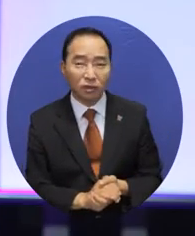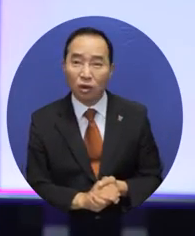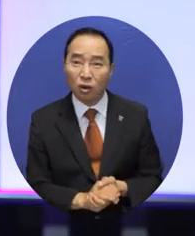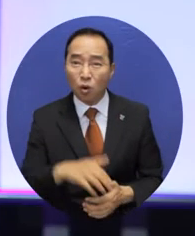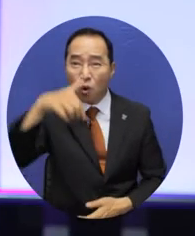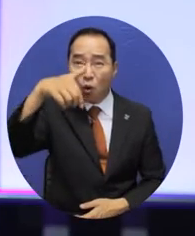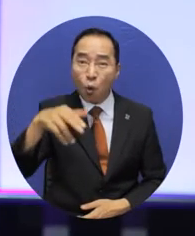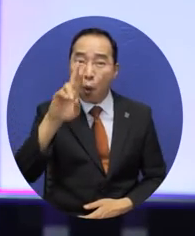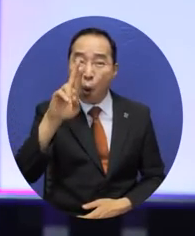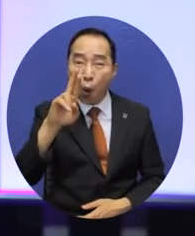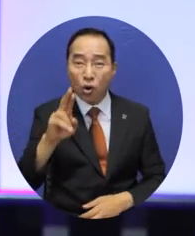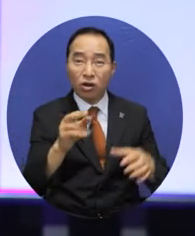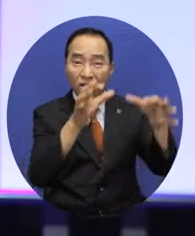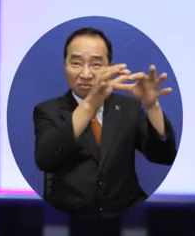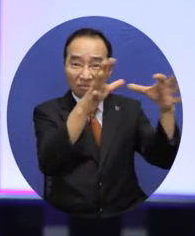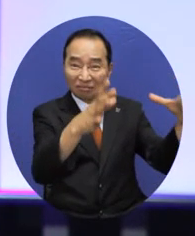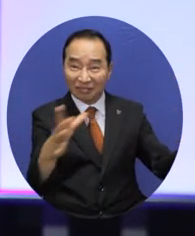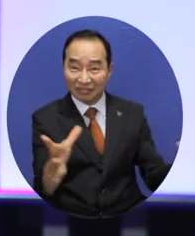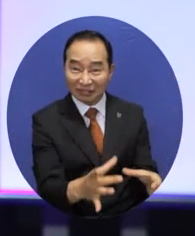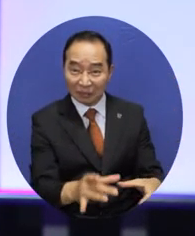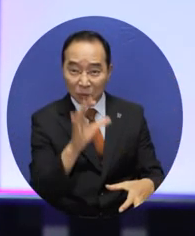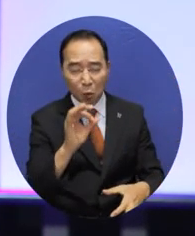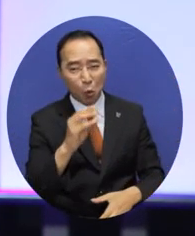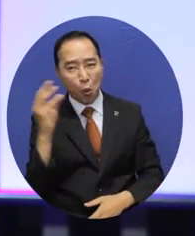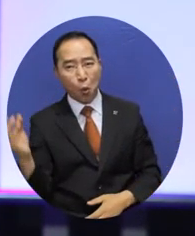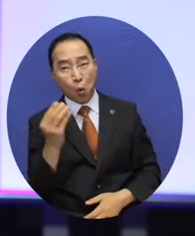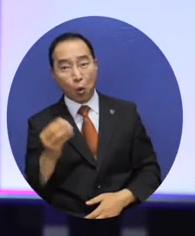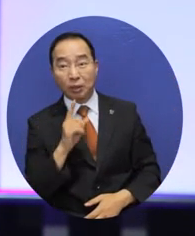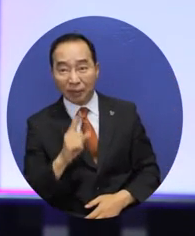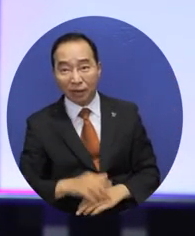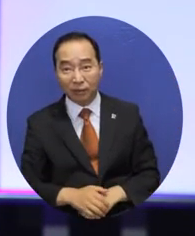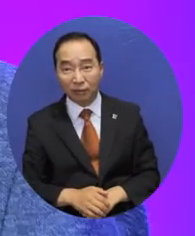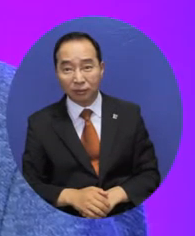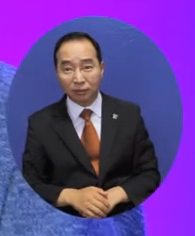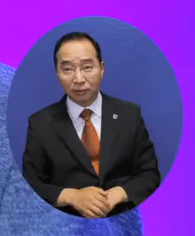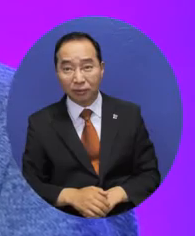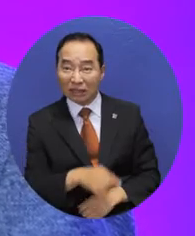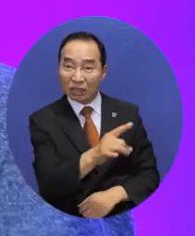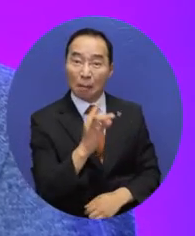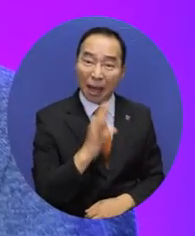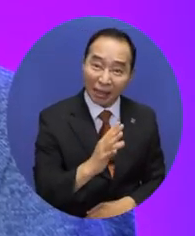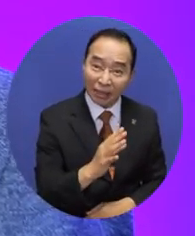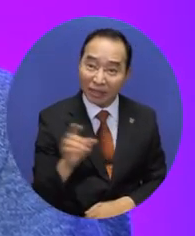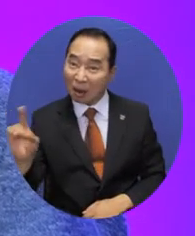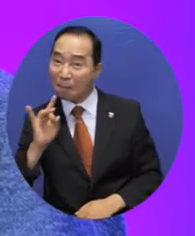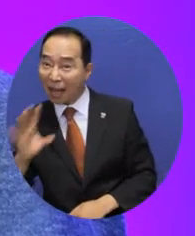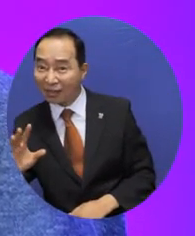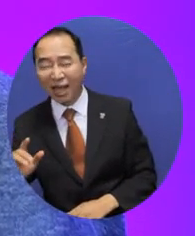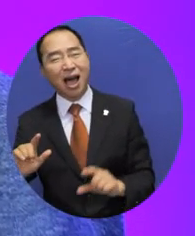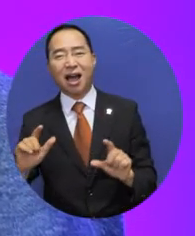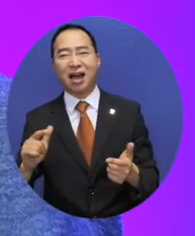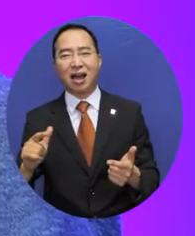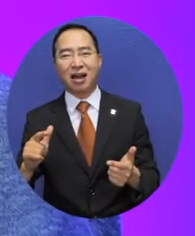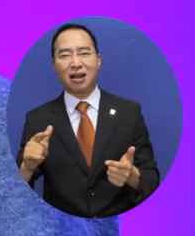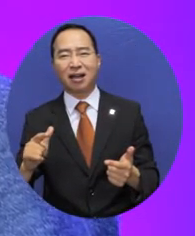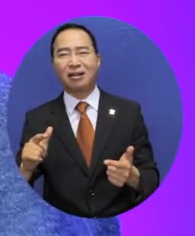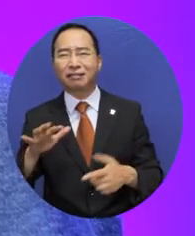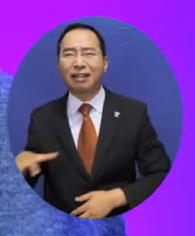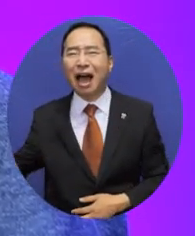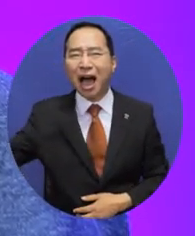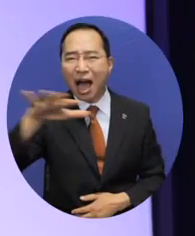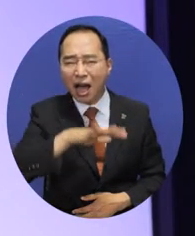얘기합니다. 그러나 그것은 한국 예술의 특성이 아니라고 봅니다. 거의 모든 나라의 민중예술은